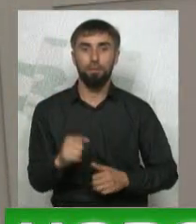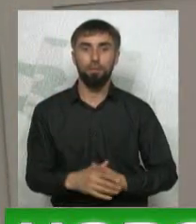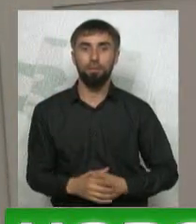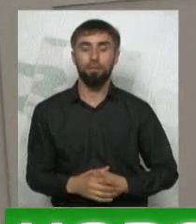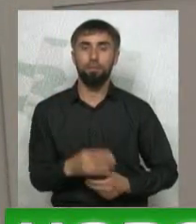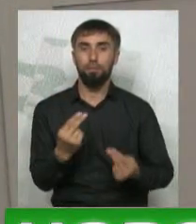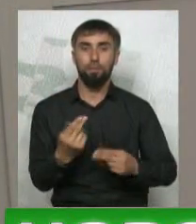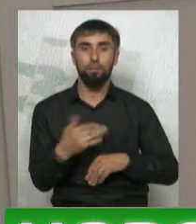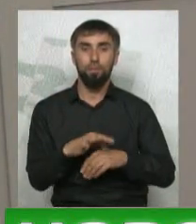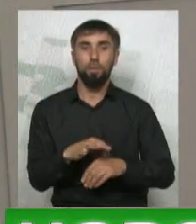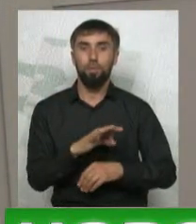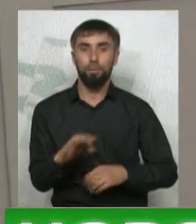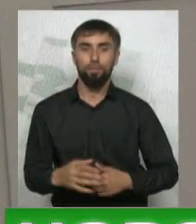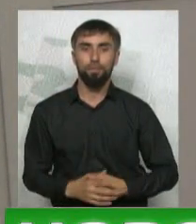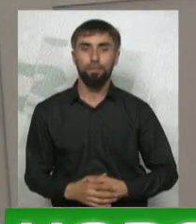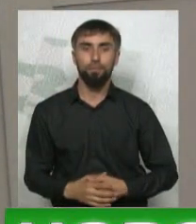сегодня прошла отлично.